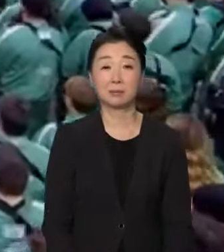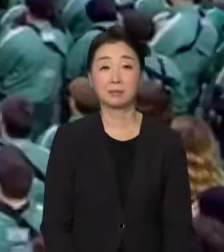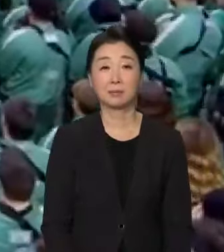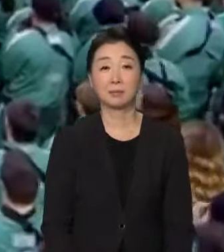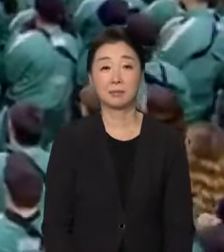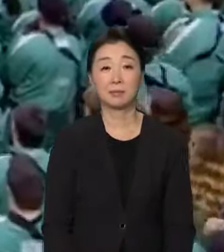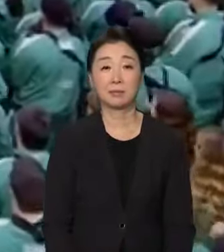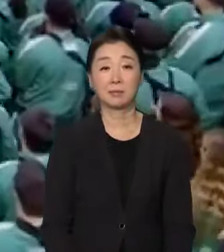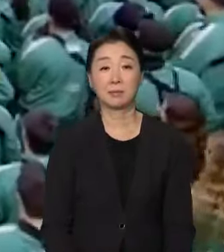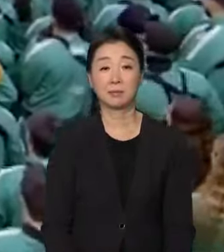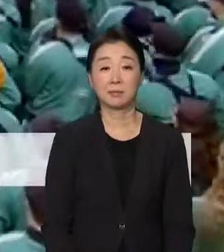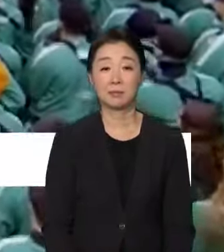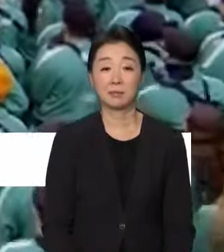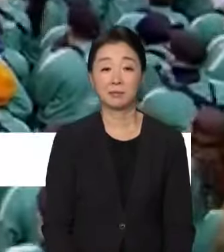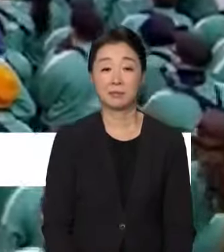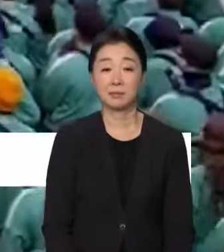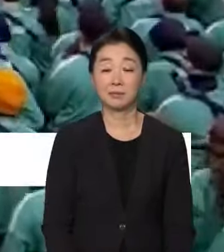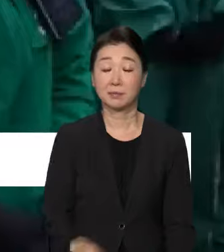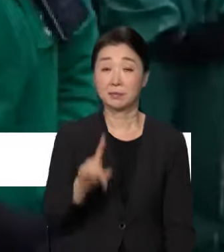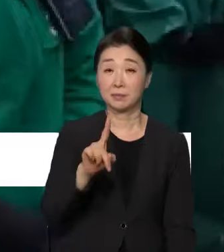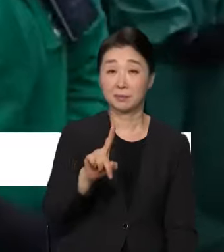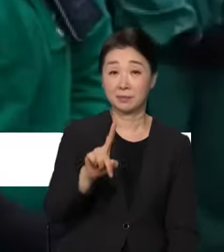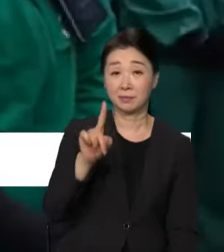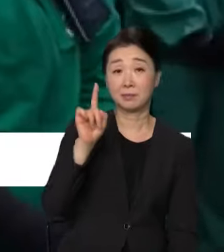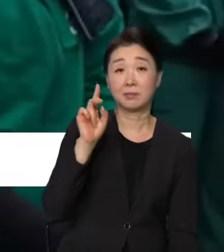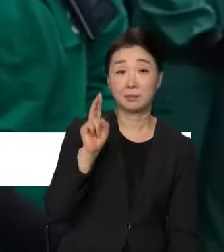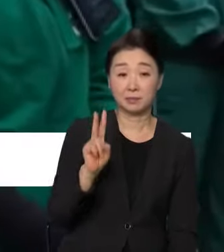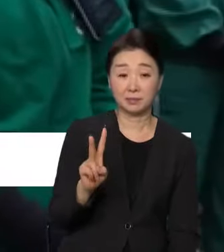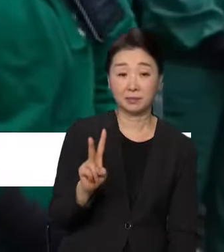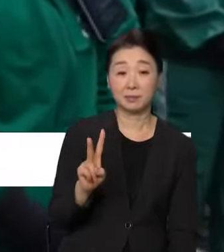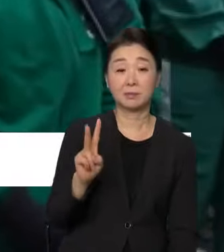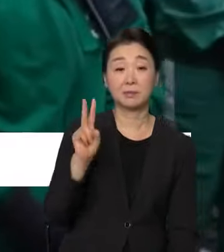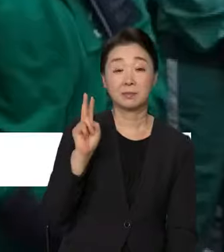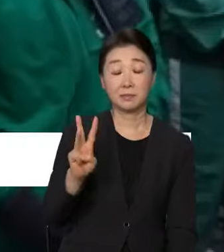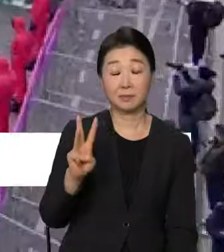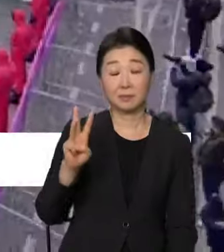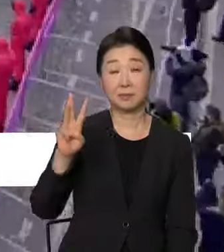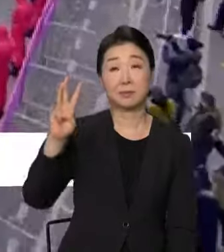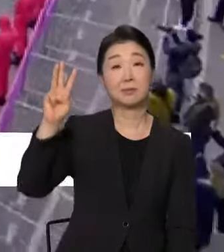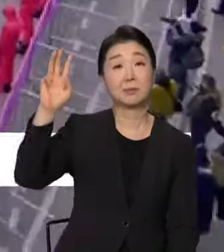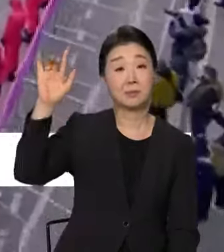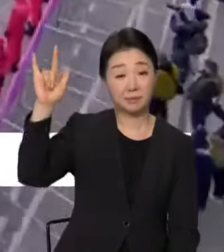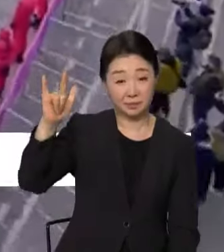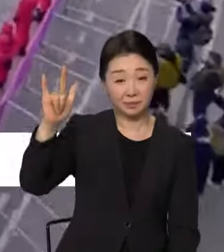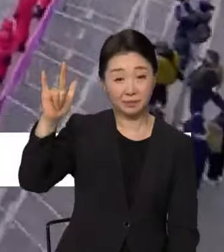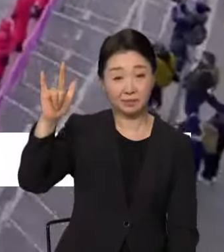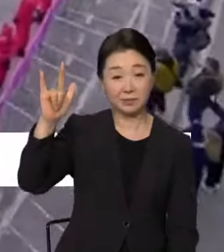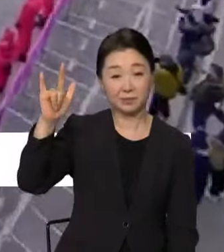누구 신?